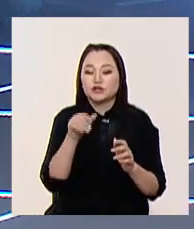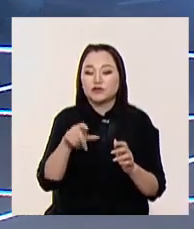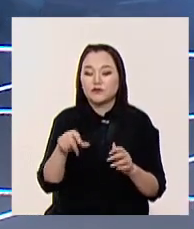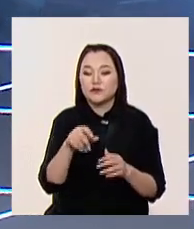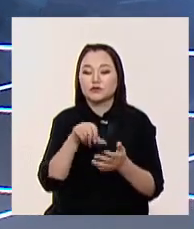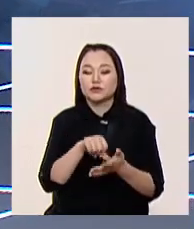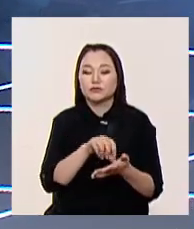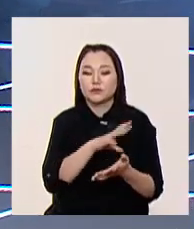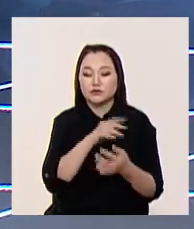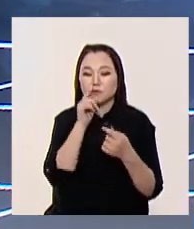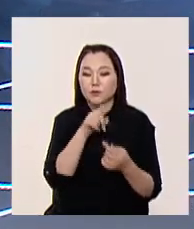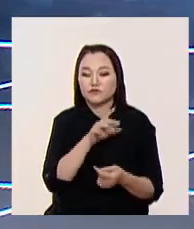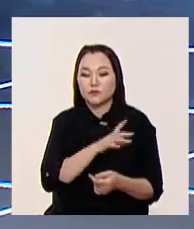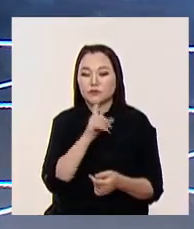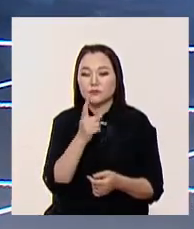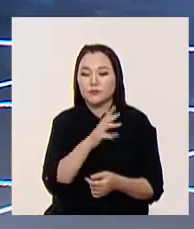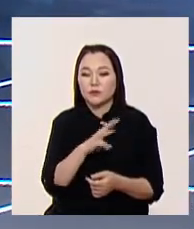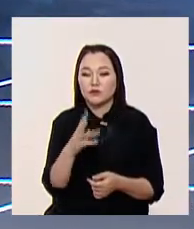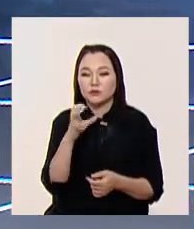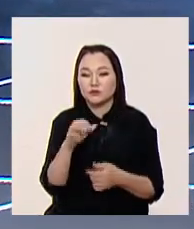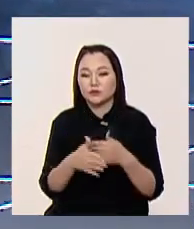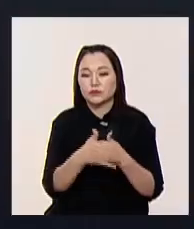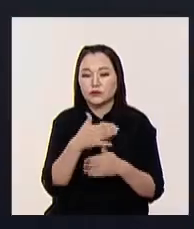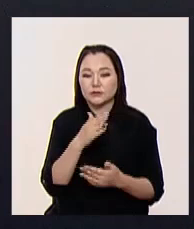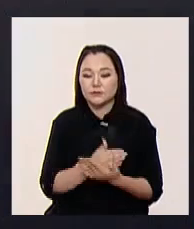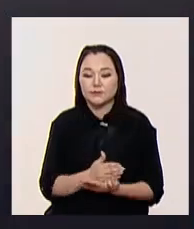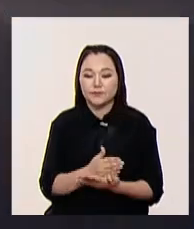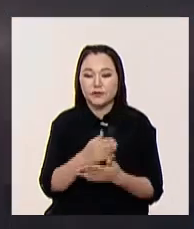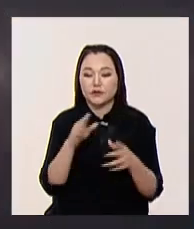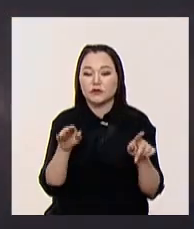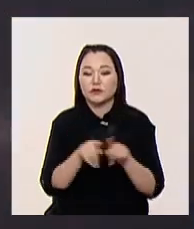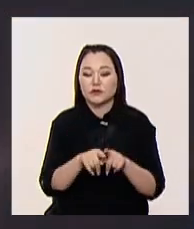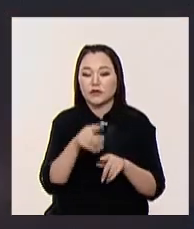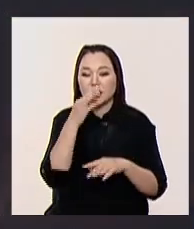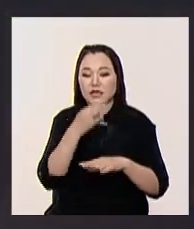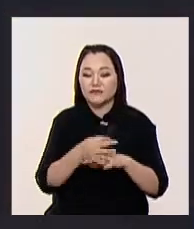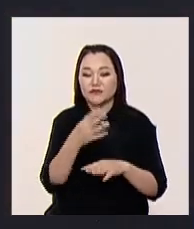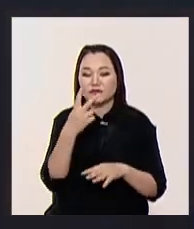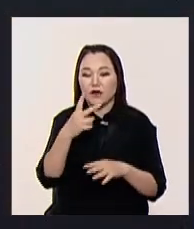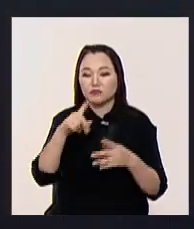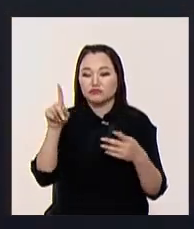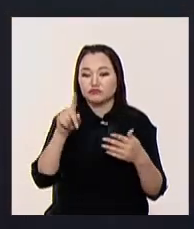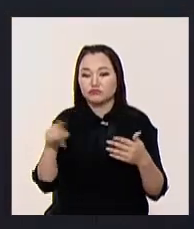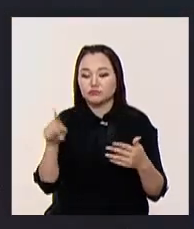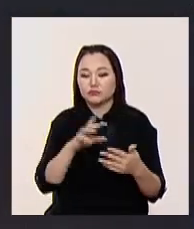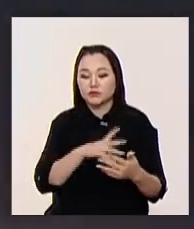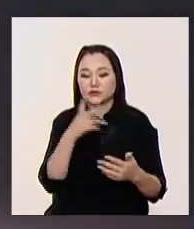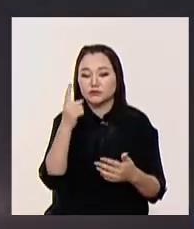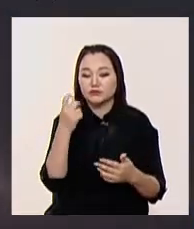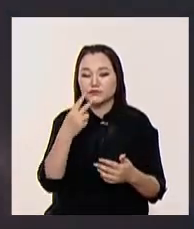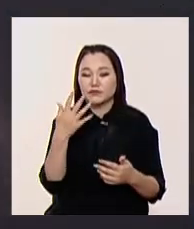бар. Олардың саны 1,5 миллионға жуық. Сондай-ақ жауаптың екі нұсқасы белгіленген